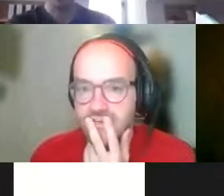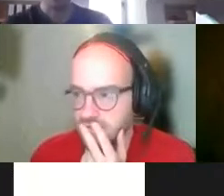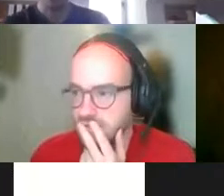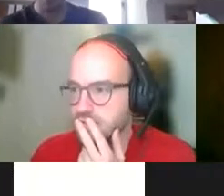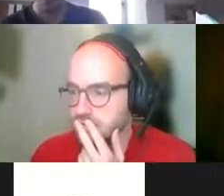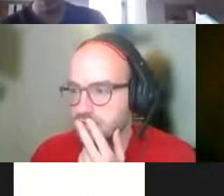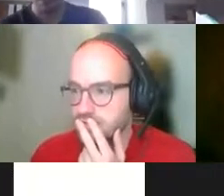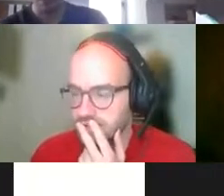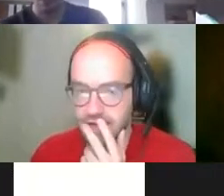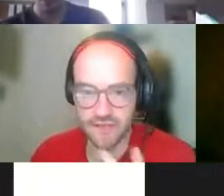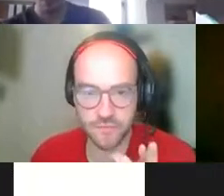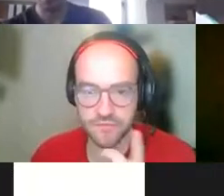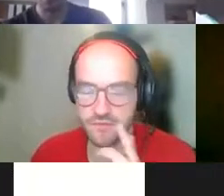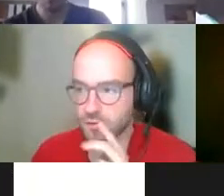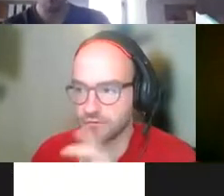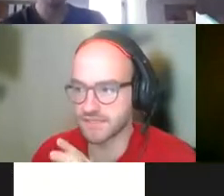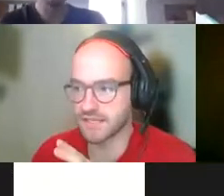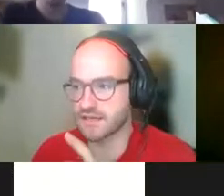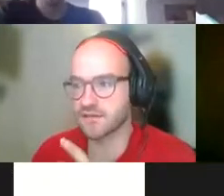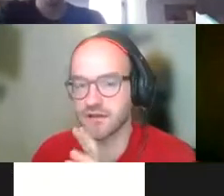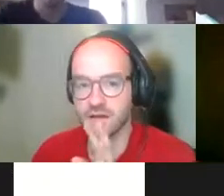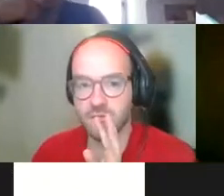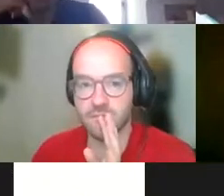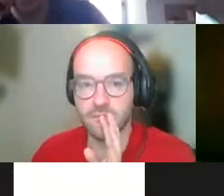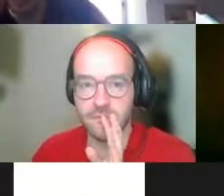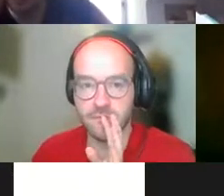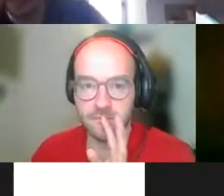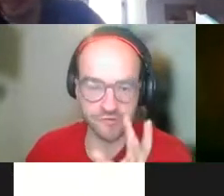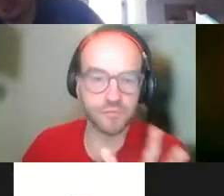Die vraag van Hanna nog eens? Ja, ik heb de officiële